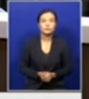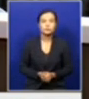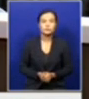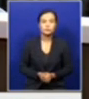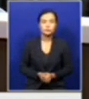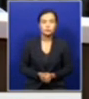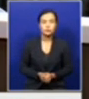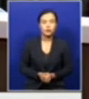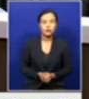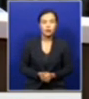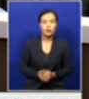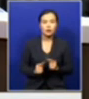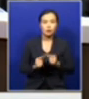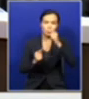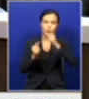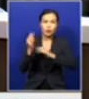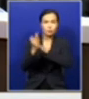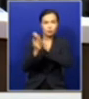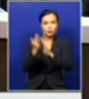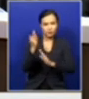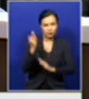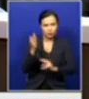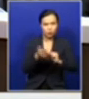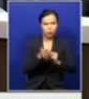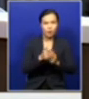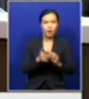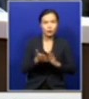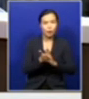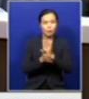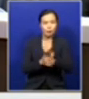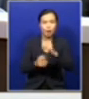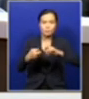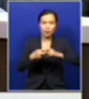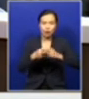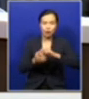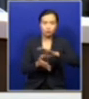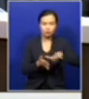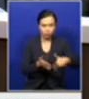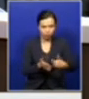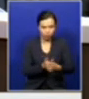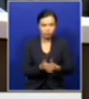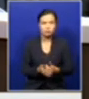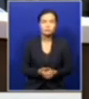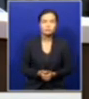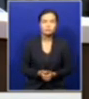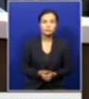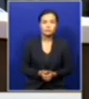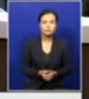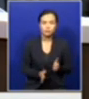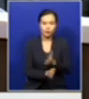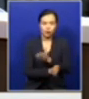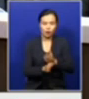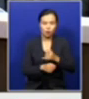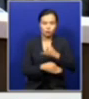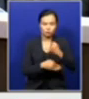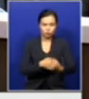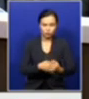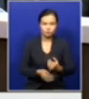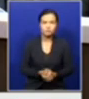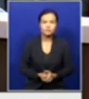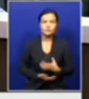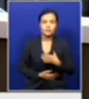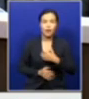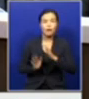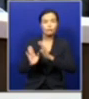าให้ประเทศไทยค่ะรอดจากวิกฤตครั้งนี้ก่อนที่จะจบการอภิปรายค่ะดิฉันอยากฝ